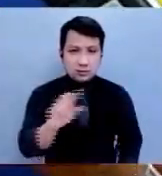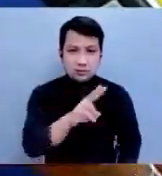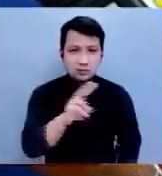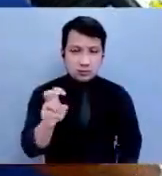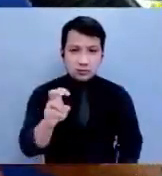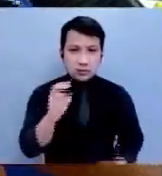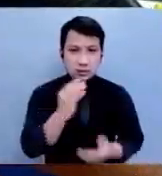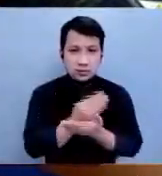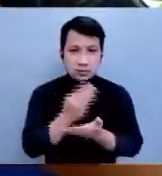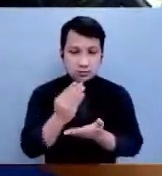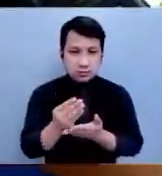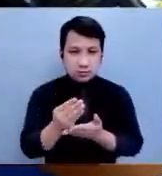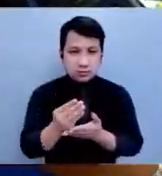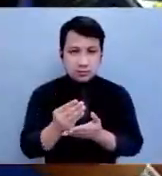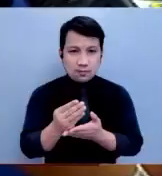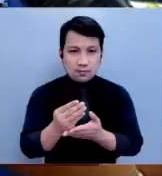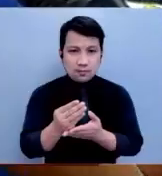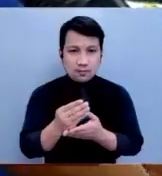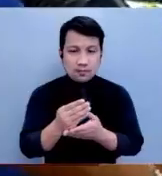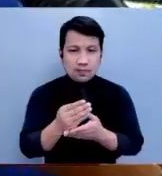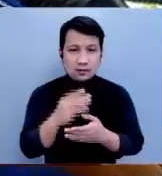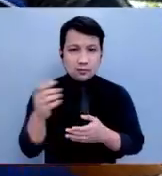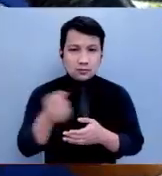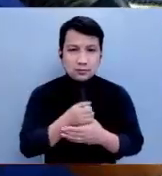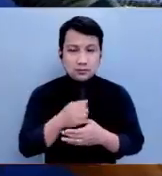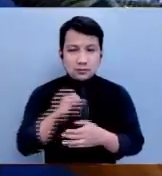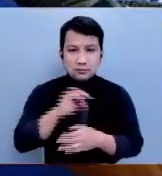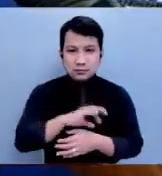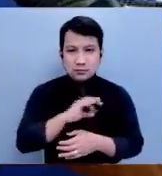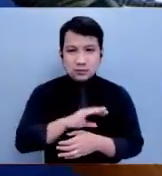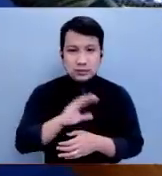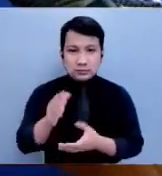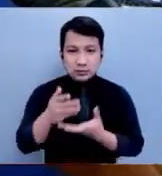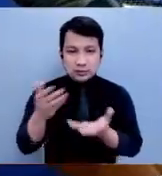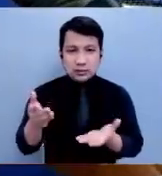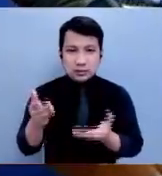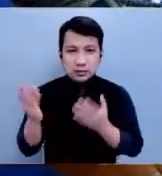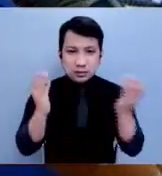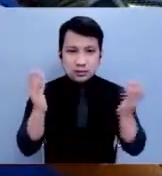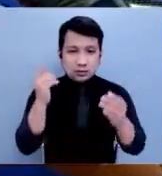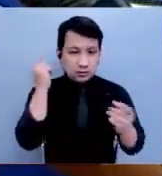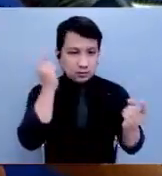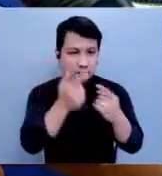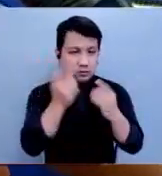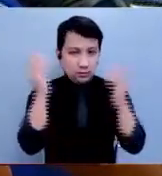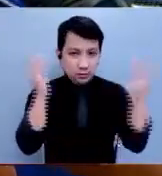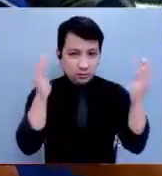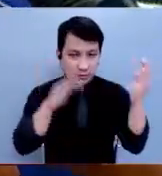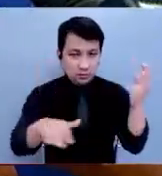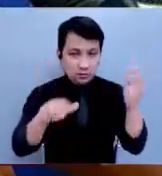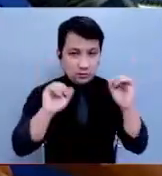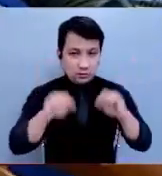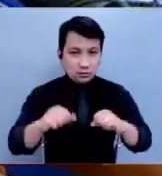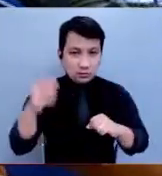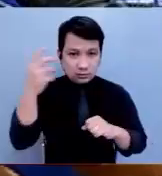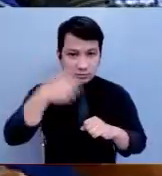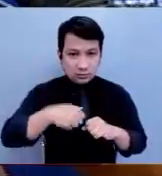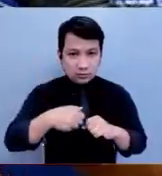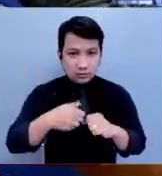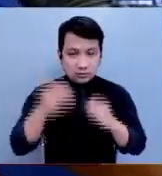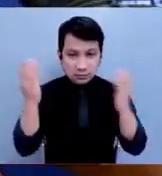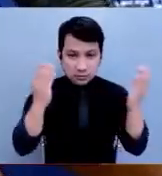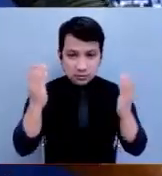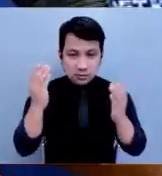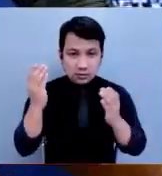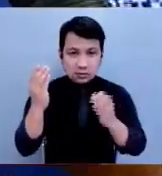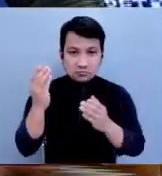ito ng mapakinabangan ng tao. Kasi total, paglilingkod rin lang naman ang pinag-uusapan natin. Ito magandang paglilingkod. Di